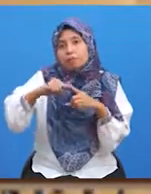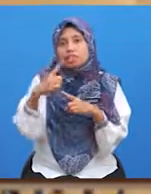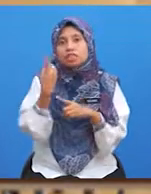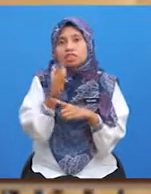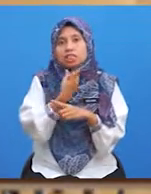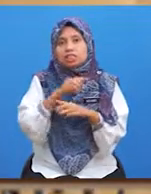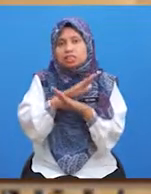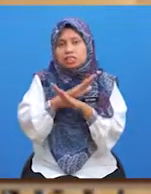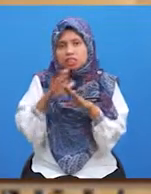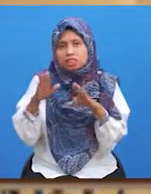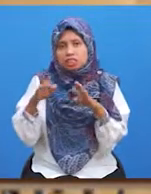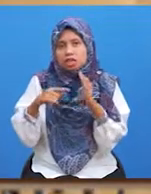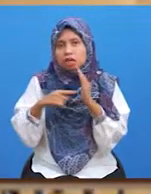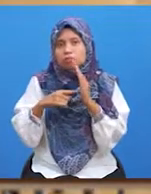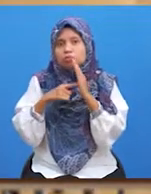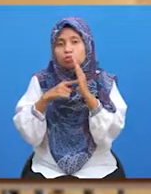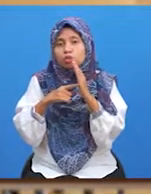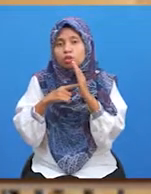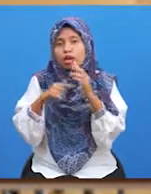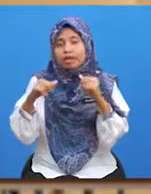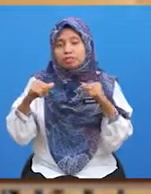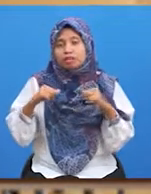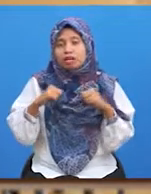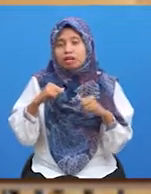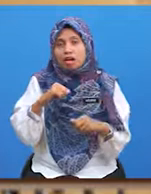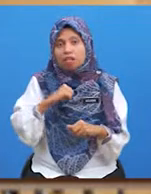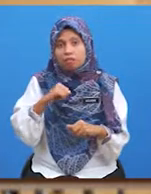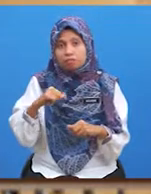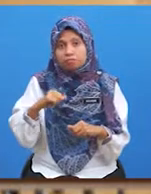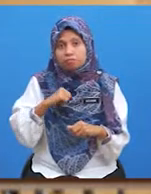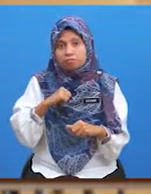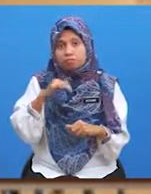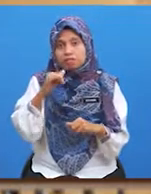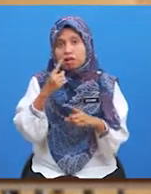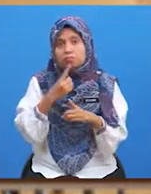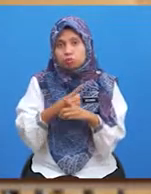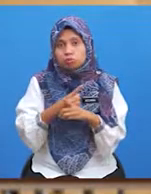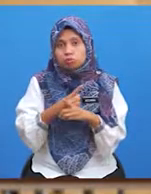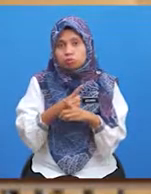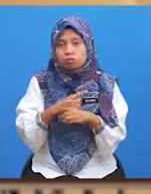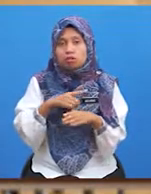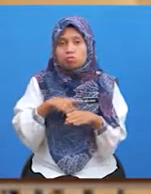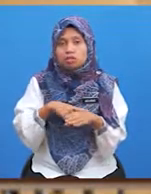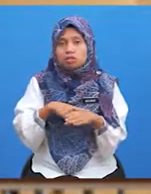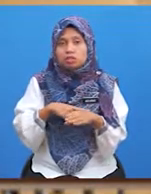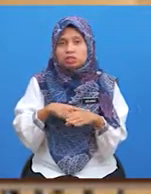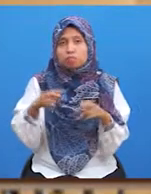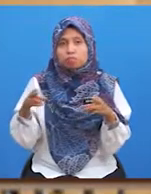kita tidak menunjukkan adab yang betul ketika berurusan,